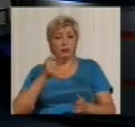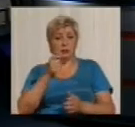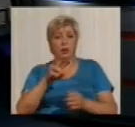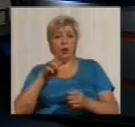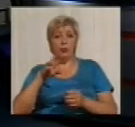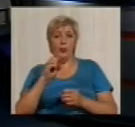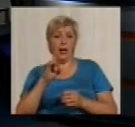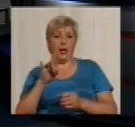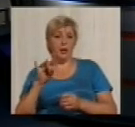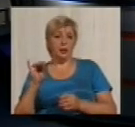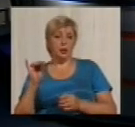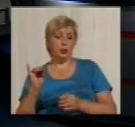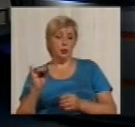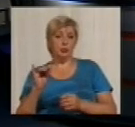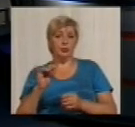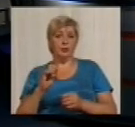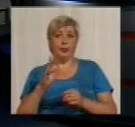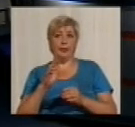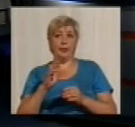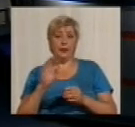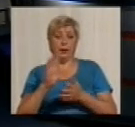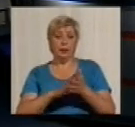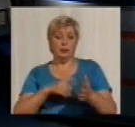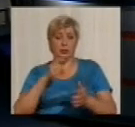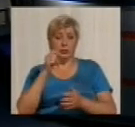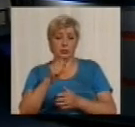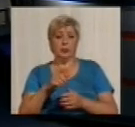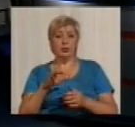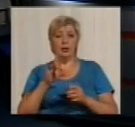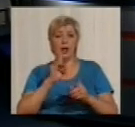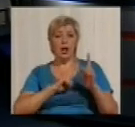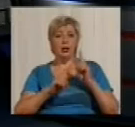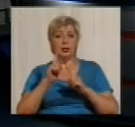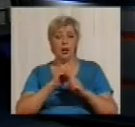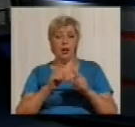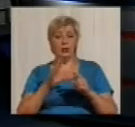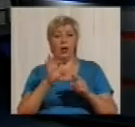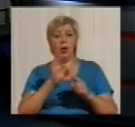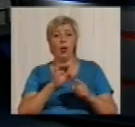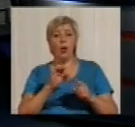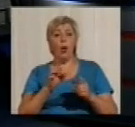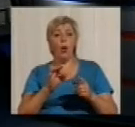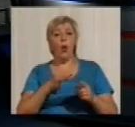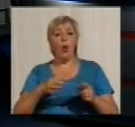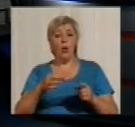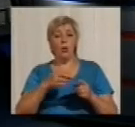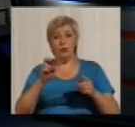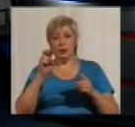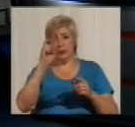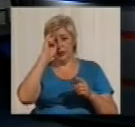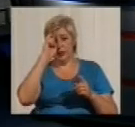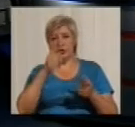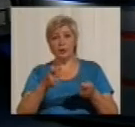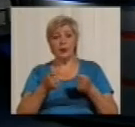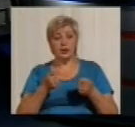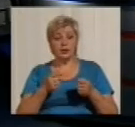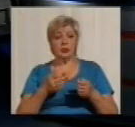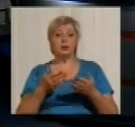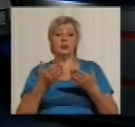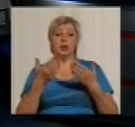мэрию. Мы подали заявление в Курдинскую раду при облдержадминистрации, где уже рассмотрели наш вопрос на заседании Курдинской рады.